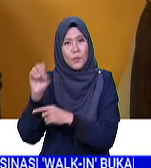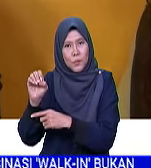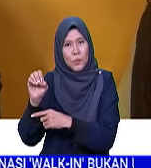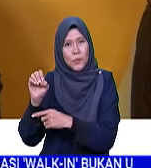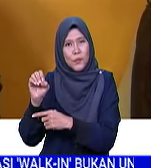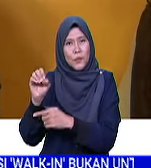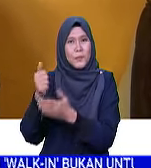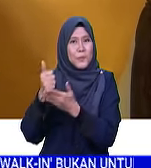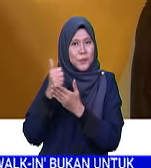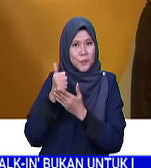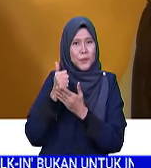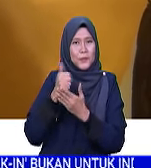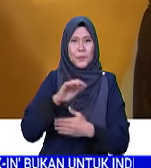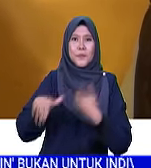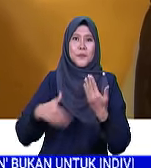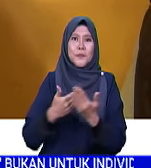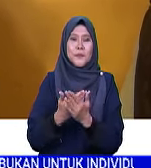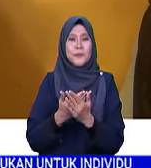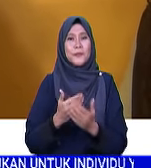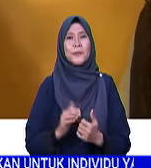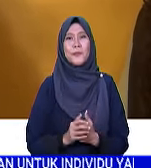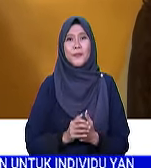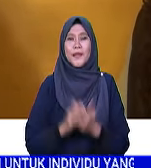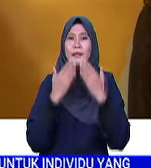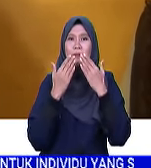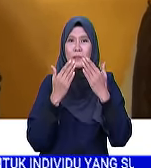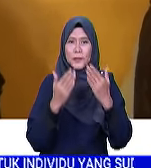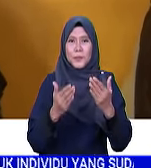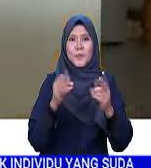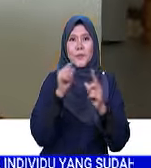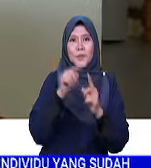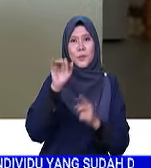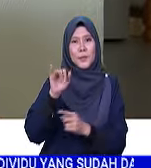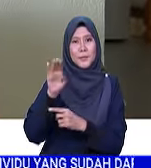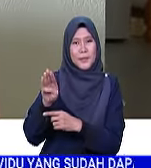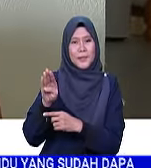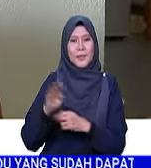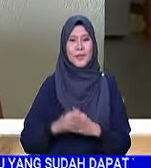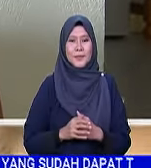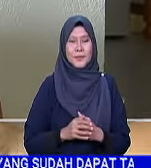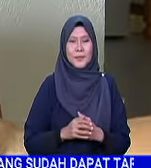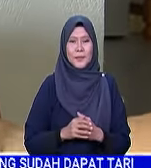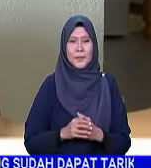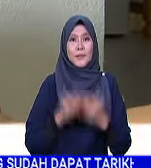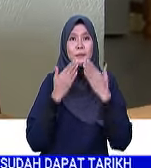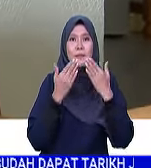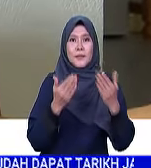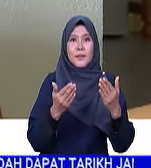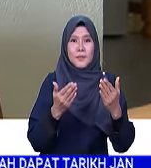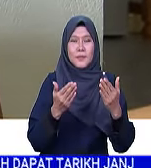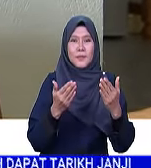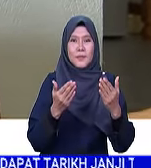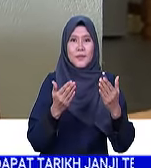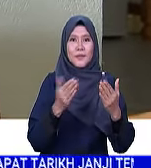NGO semua, dan terima kasih jugalah pada YB. Terima kasihlah Kementerian